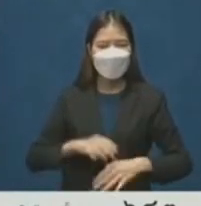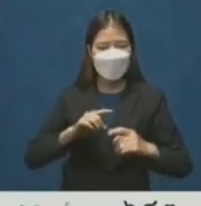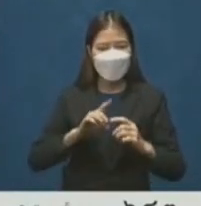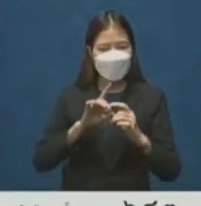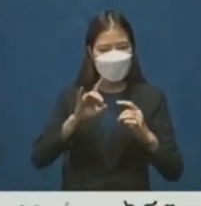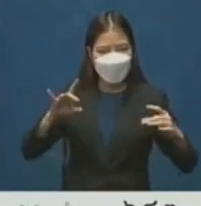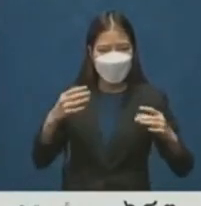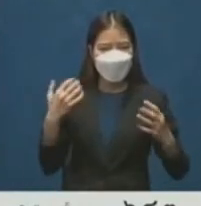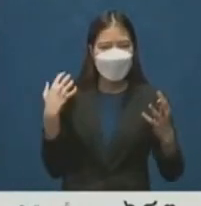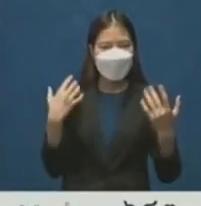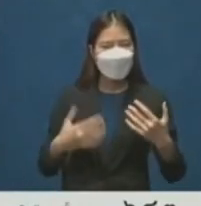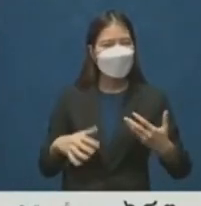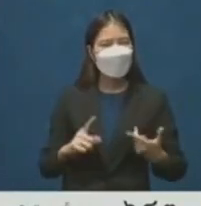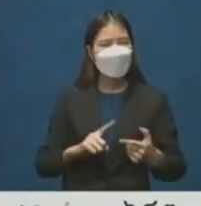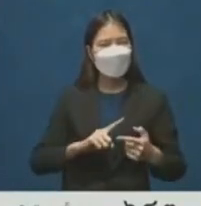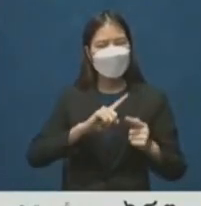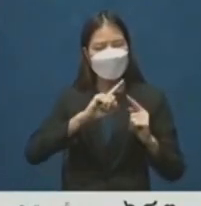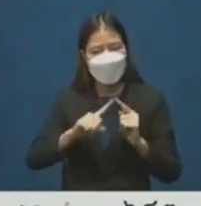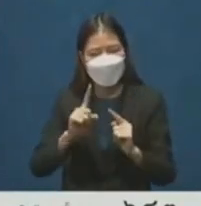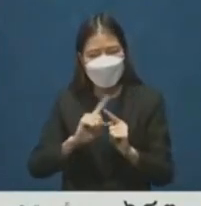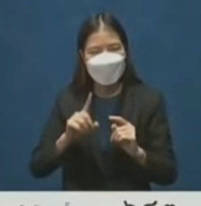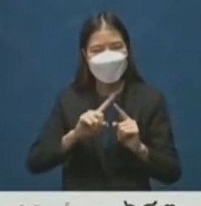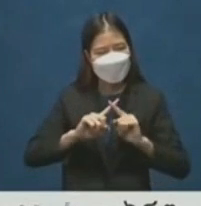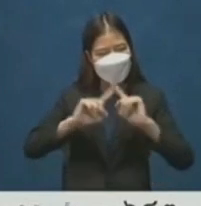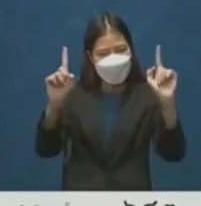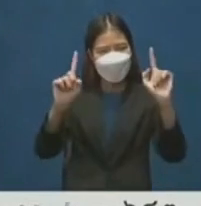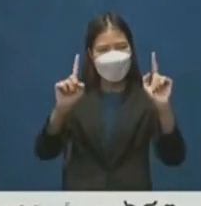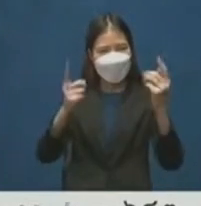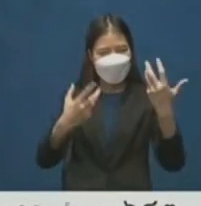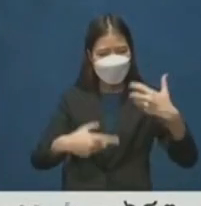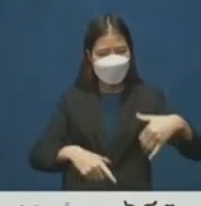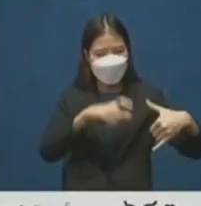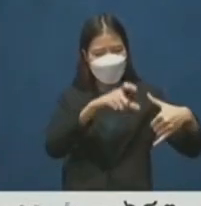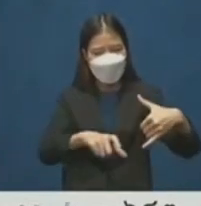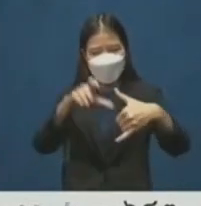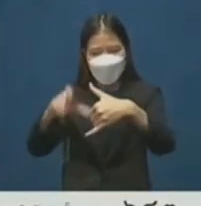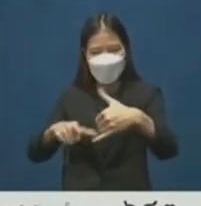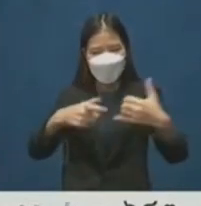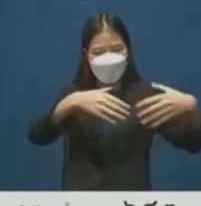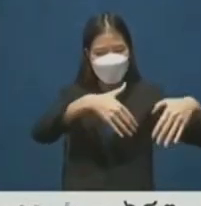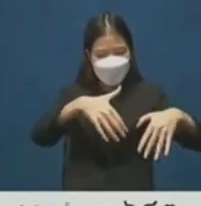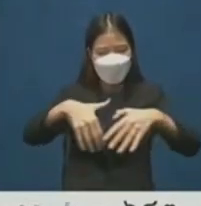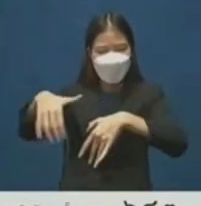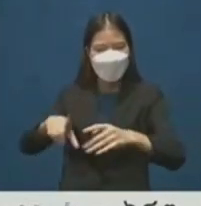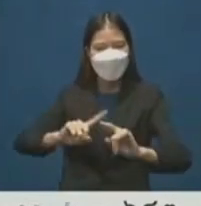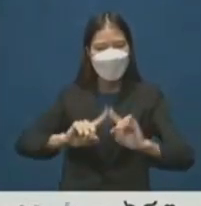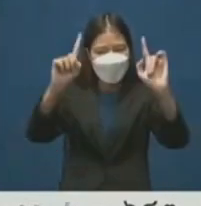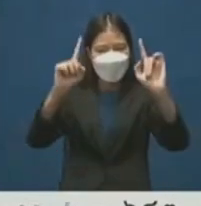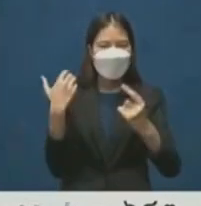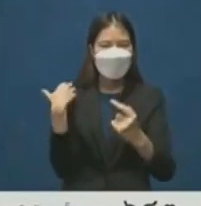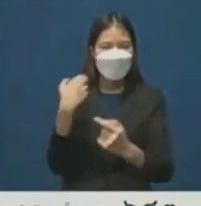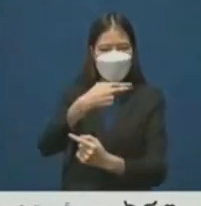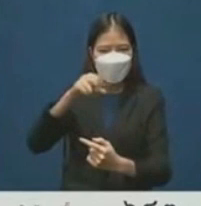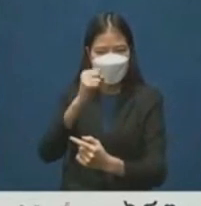ความแตกต่างและความหลากหลายตรงนี้ผมคิดว่านี่คือเป็นประเด็นที่จะทำให้ผู้กำหนดรายละเอียดหลัก